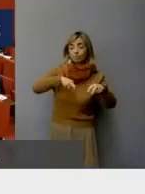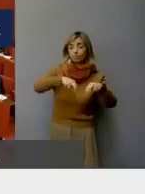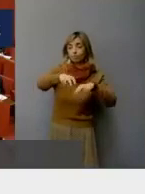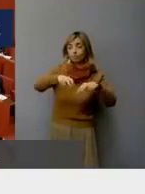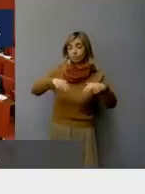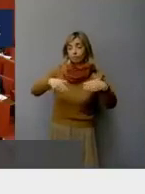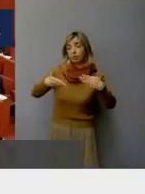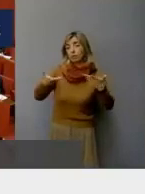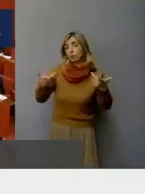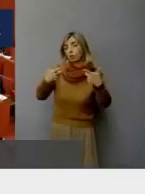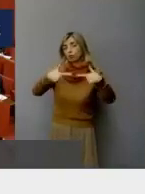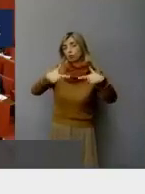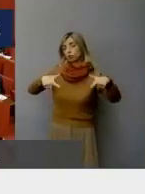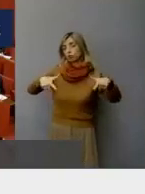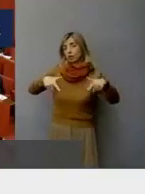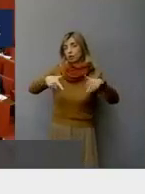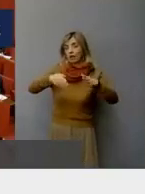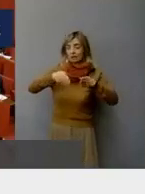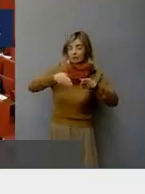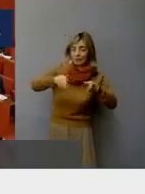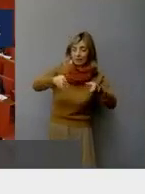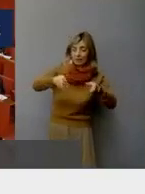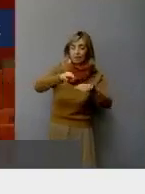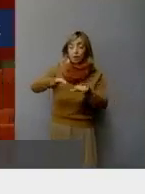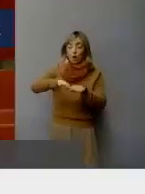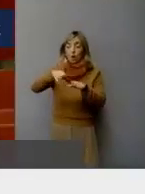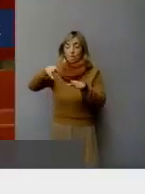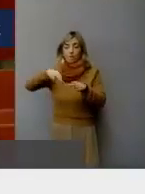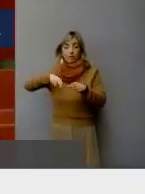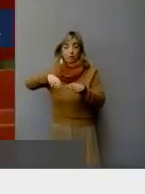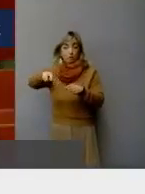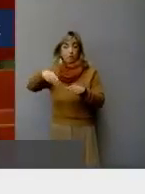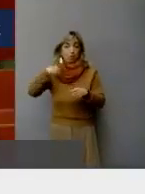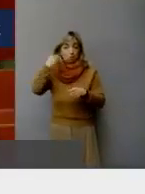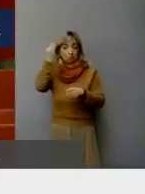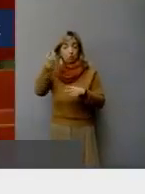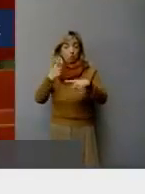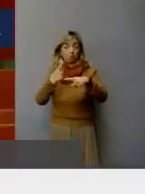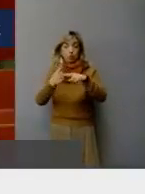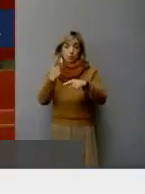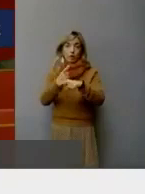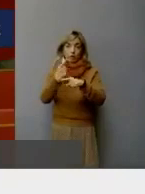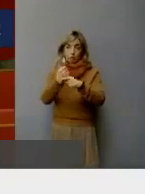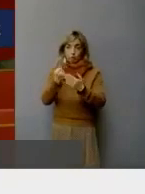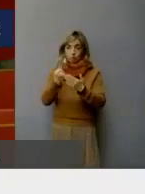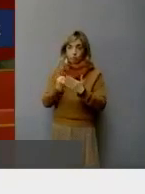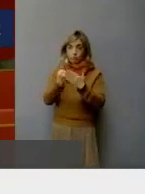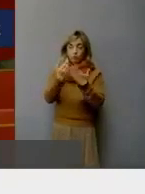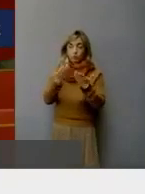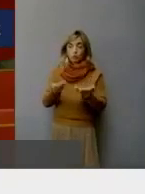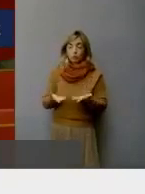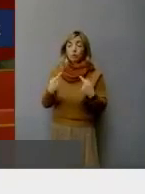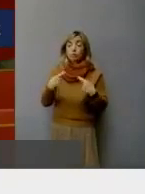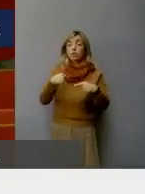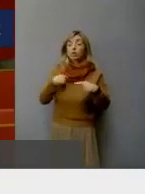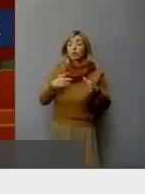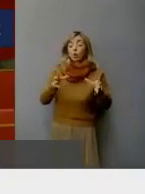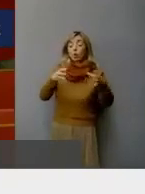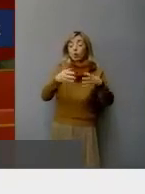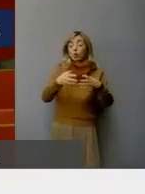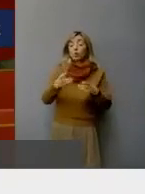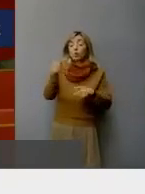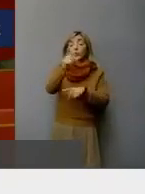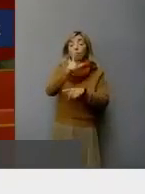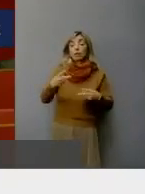marciapiede della nostra città sia un'azione positiva quindi da sostenere quindi noi come gruppo italia viva poteremo